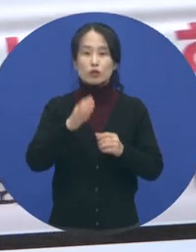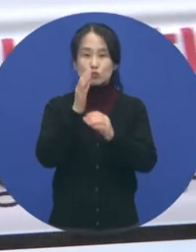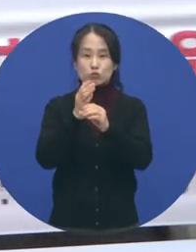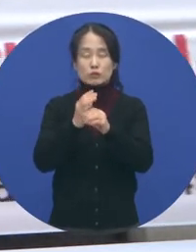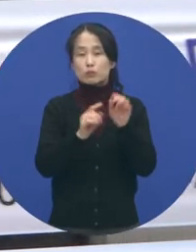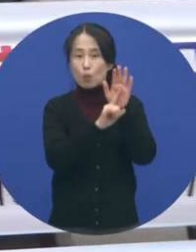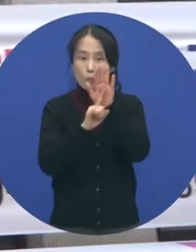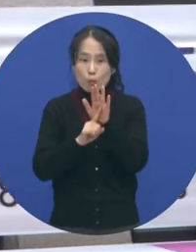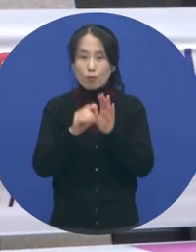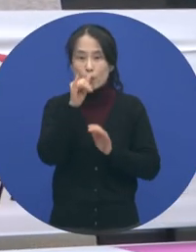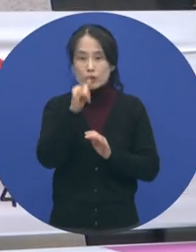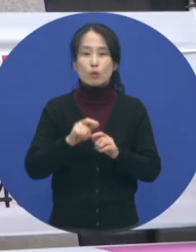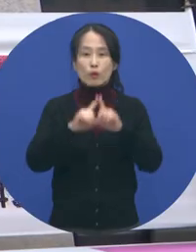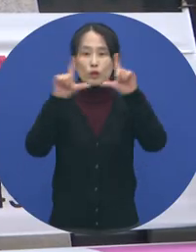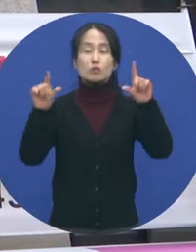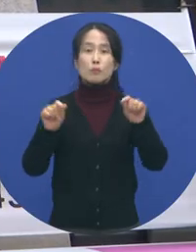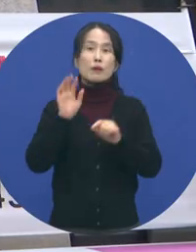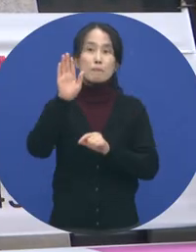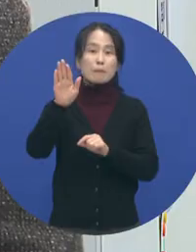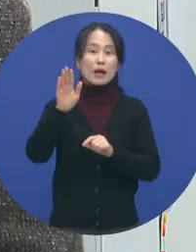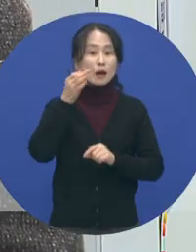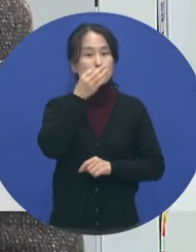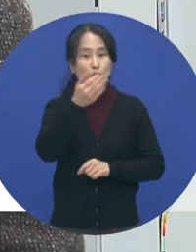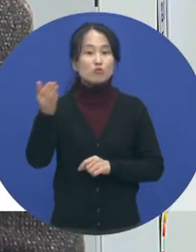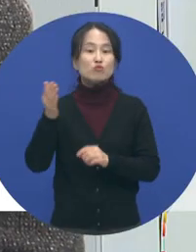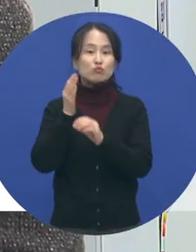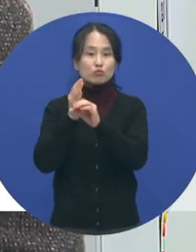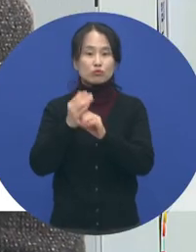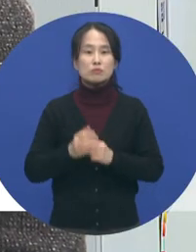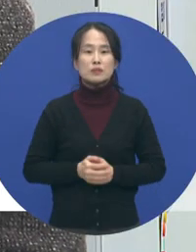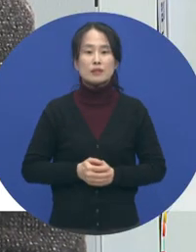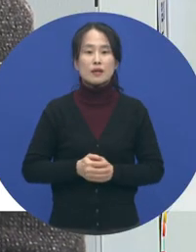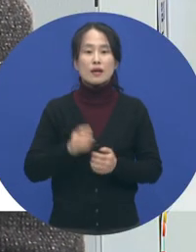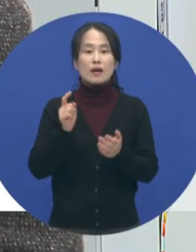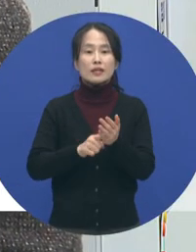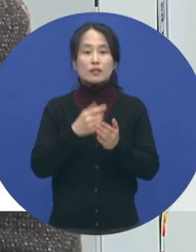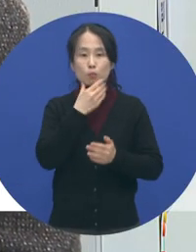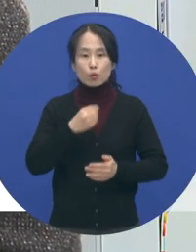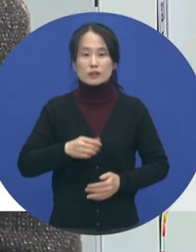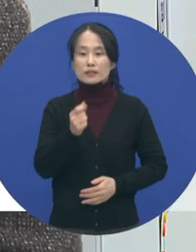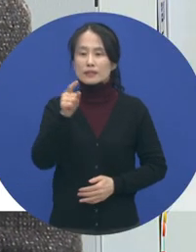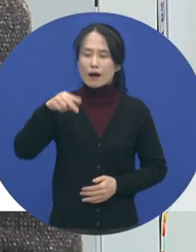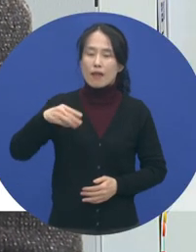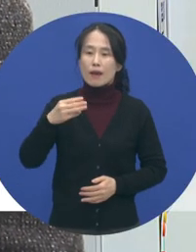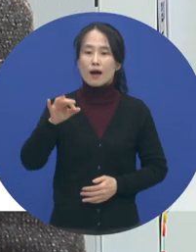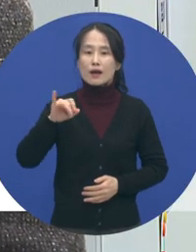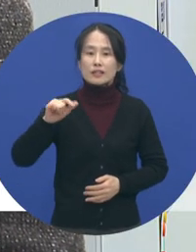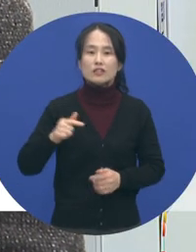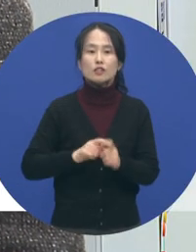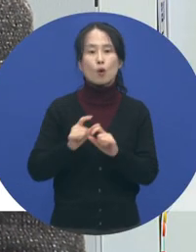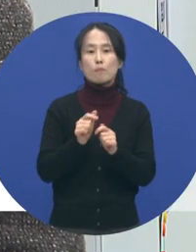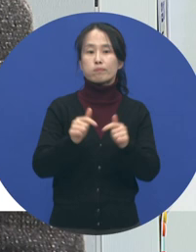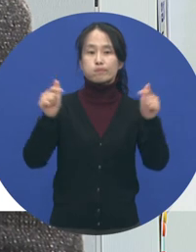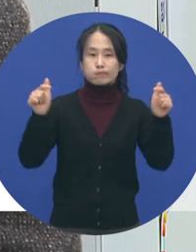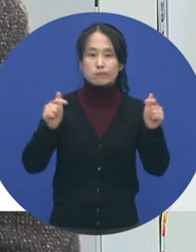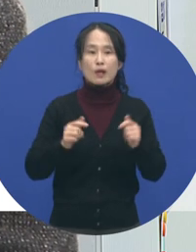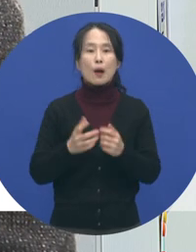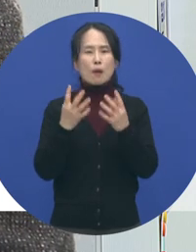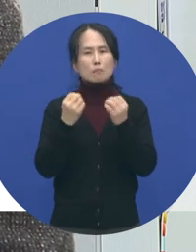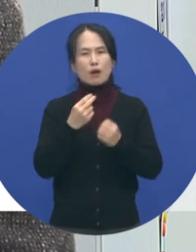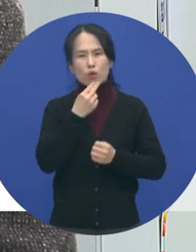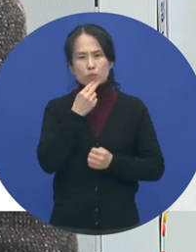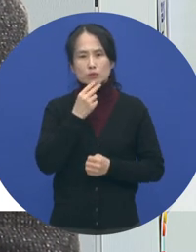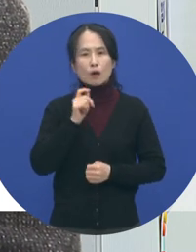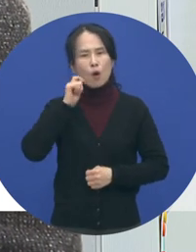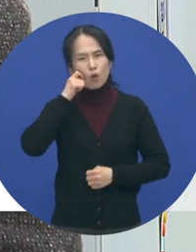집에는 수막을 붙습니다 복 더 활성화되고 말없이 어려움을 겪고